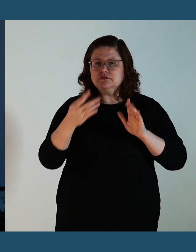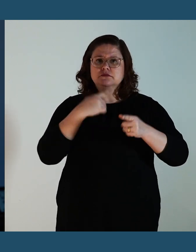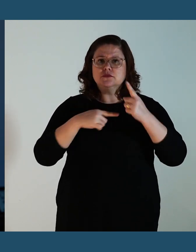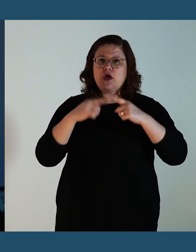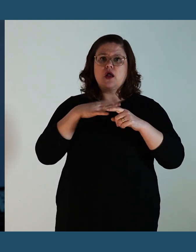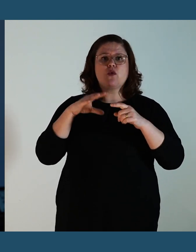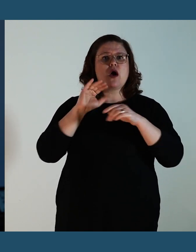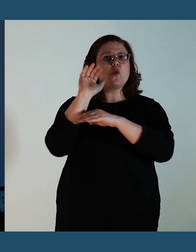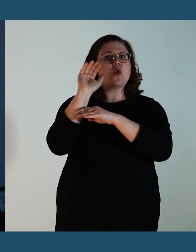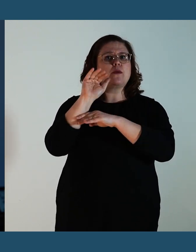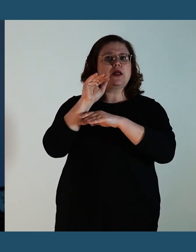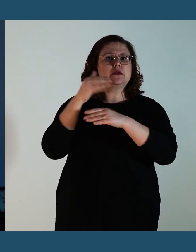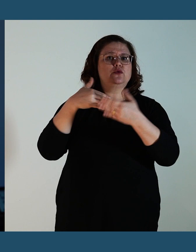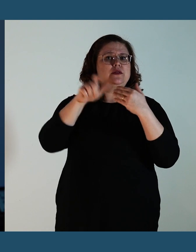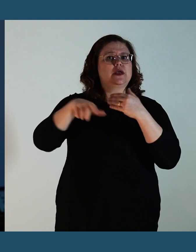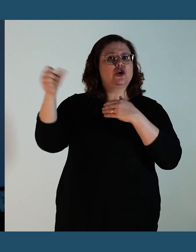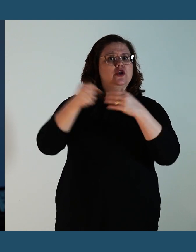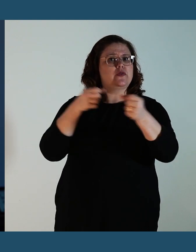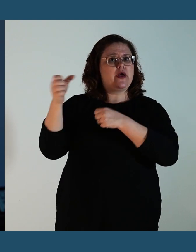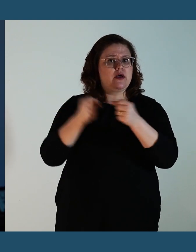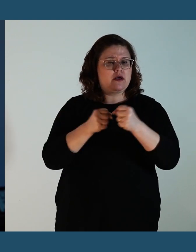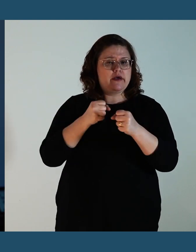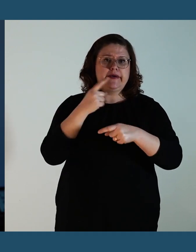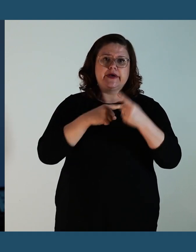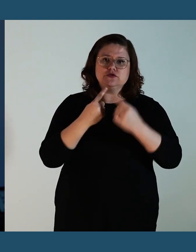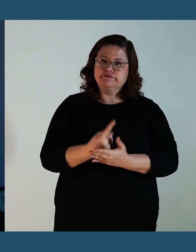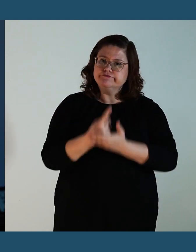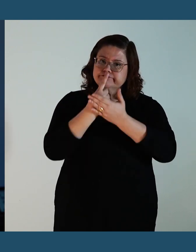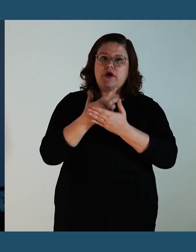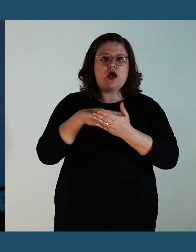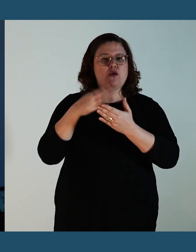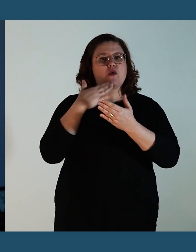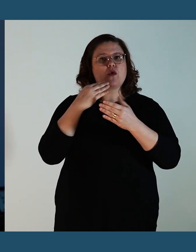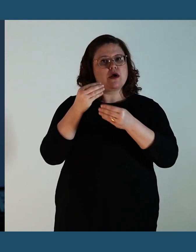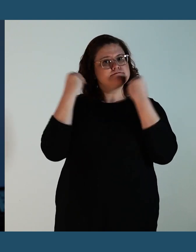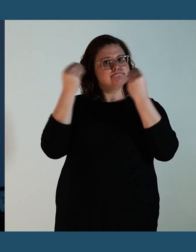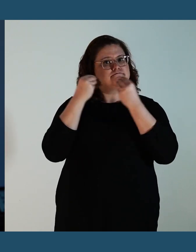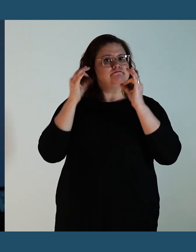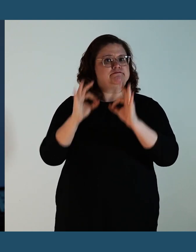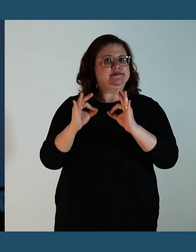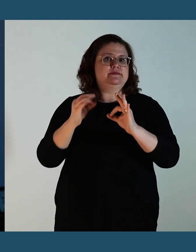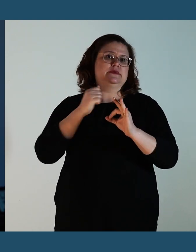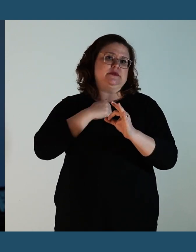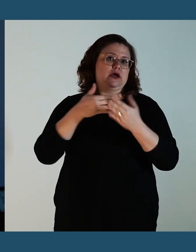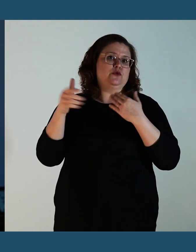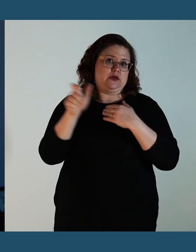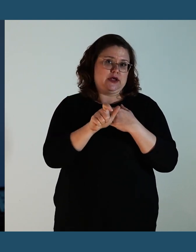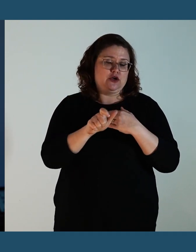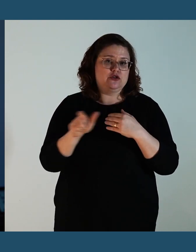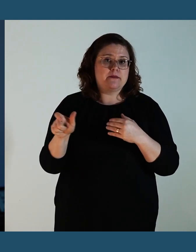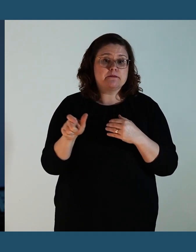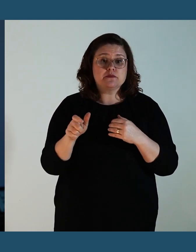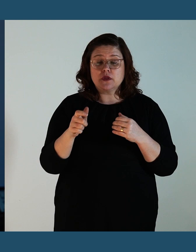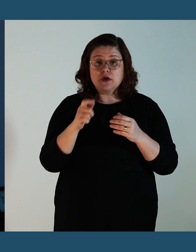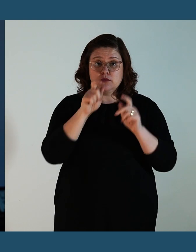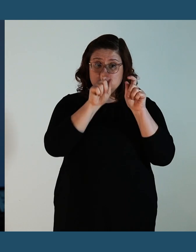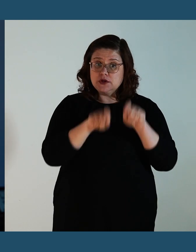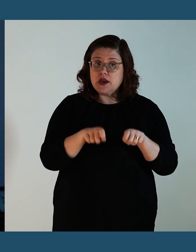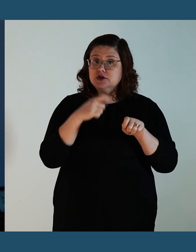työvoimaa ulkomailta. Keskusteluissa usein korostuu koulutetun työvoiman tarve. Tilastojen mukaan kuitenkin